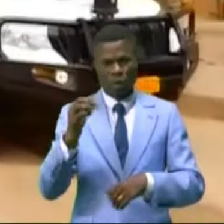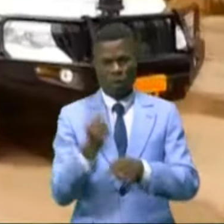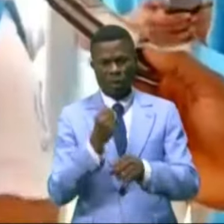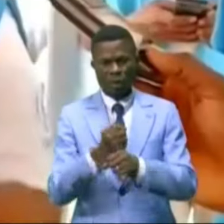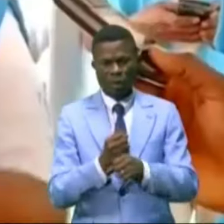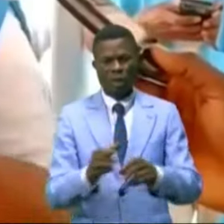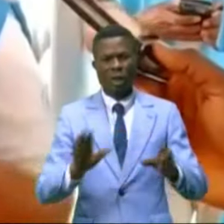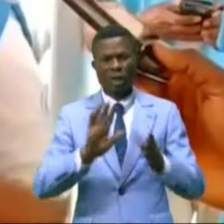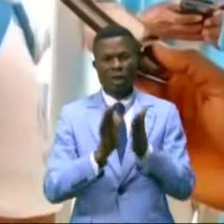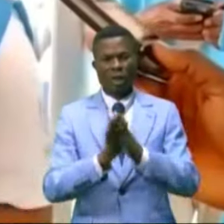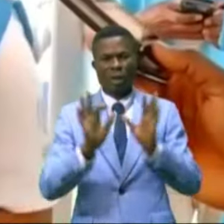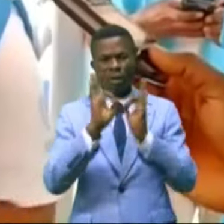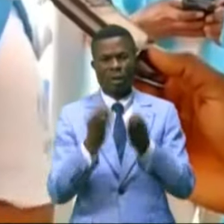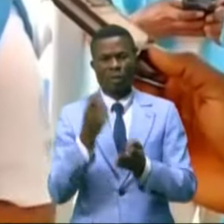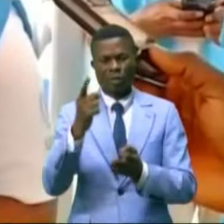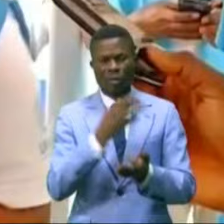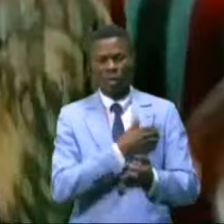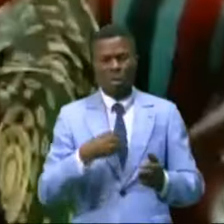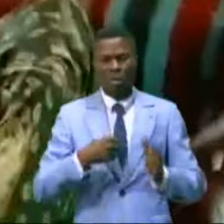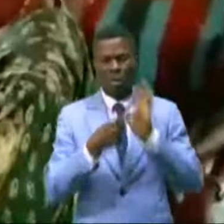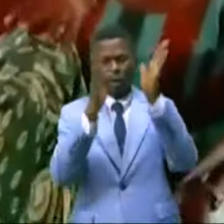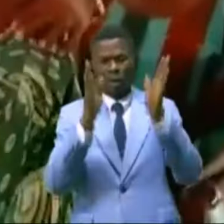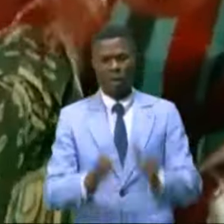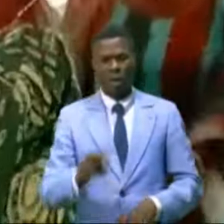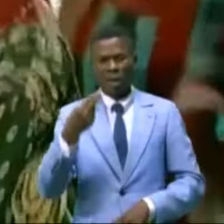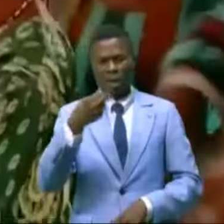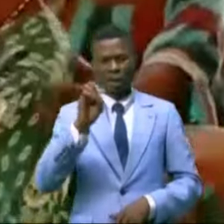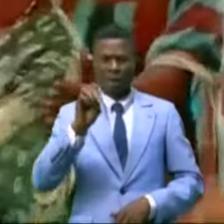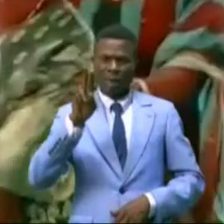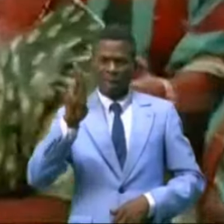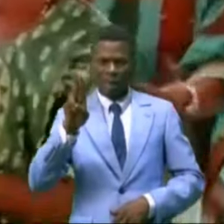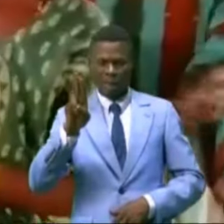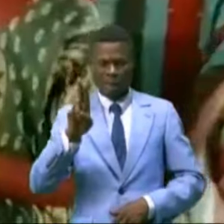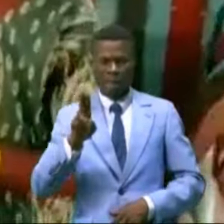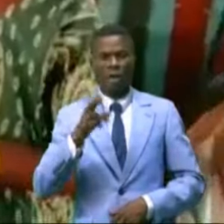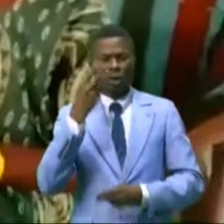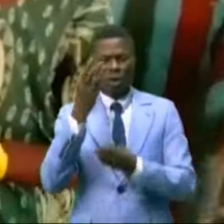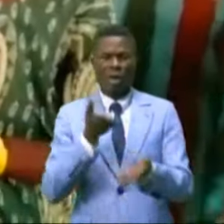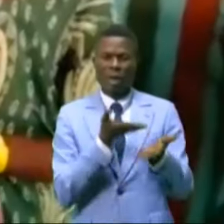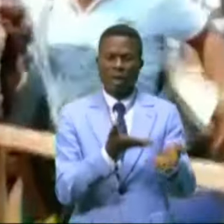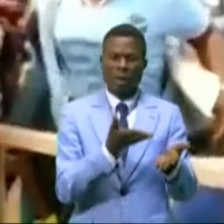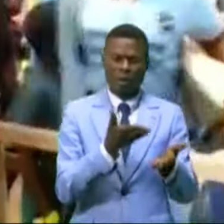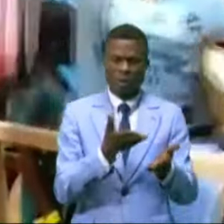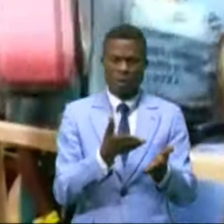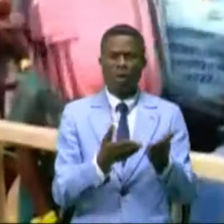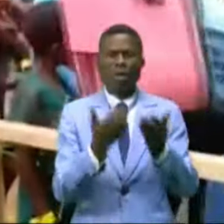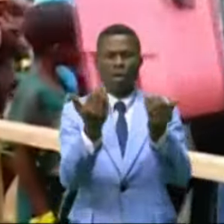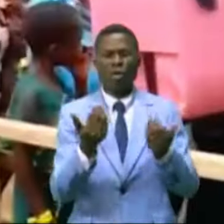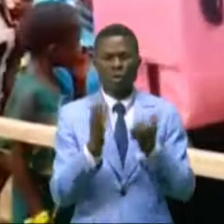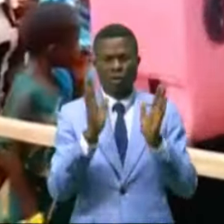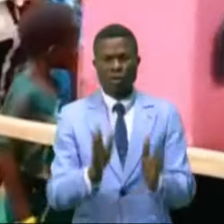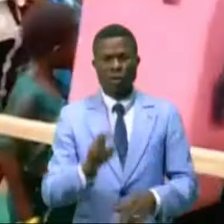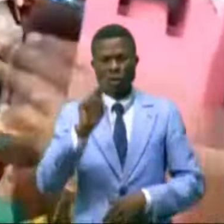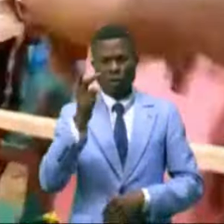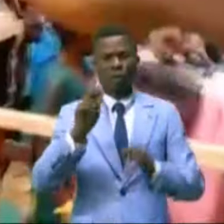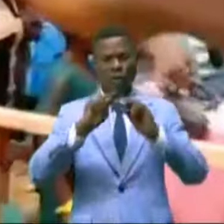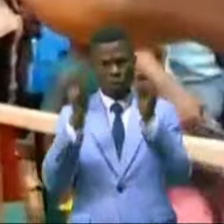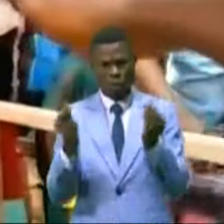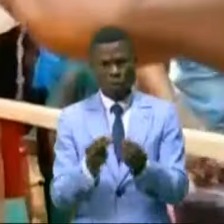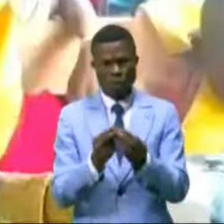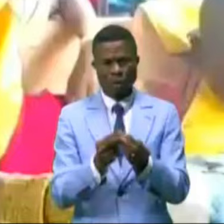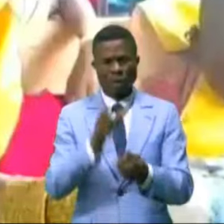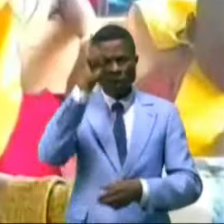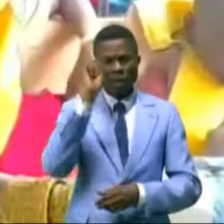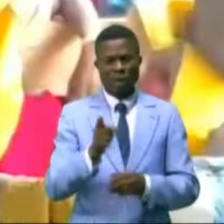familiarisation la représentante pays du HCR a assisté au rapatriment volontaire du 2e convoi de